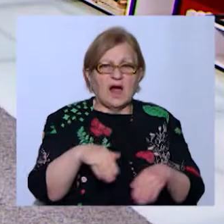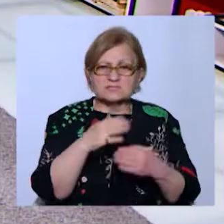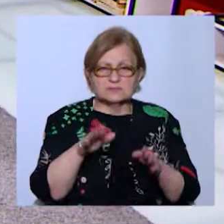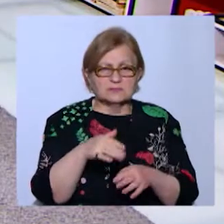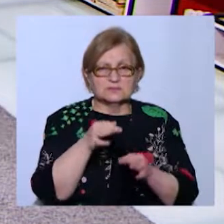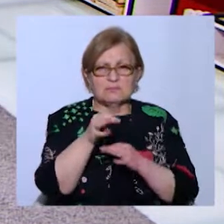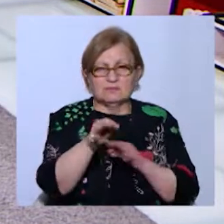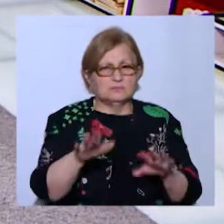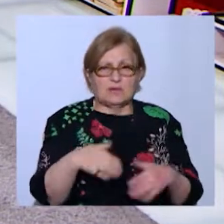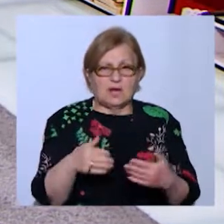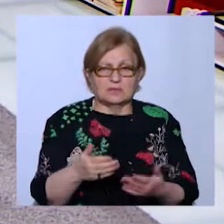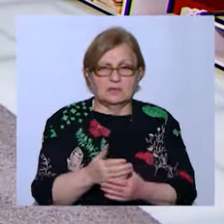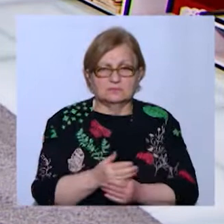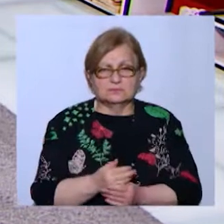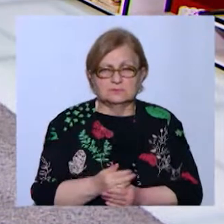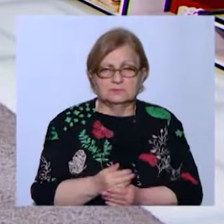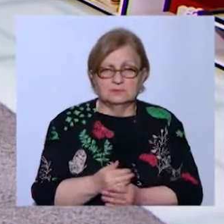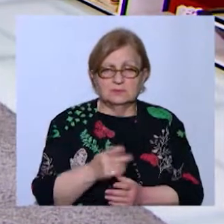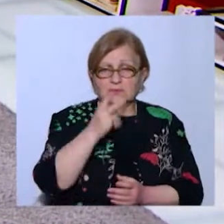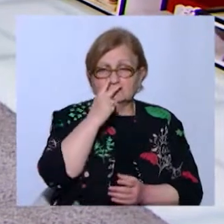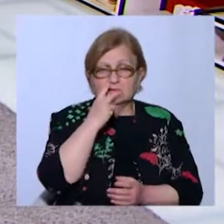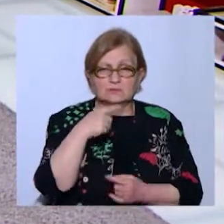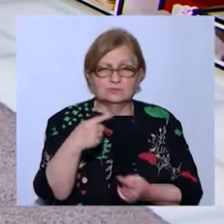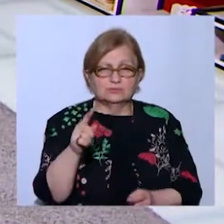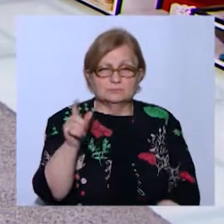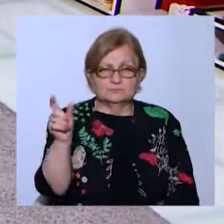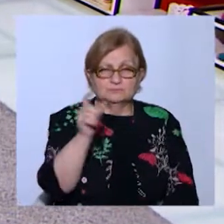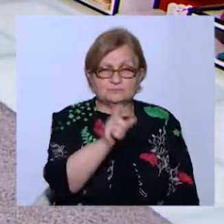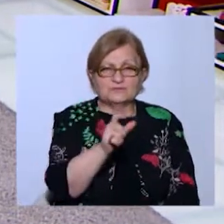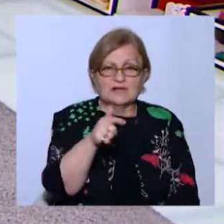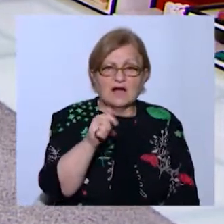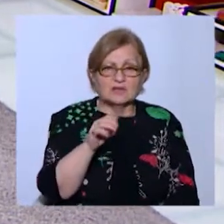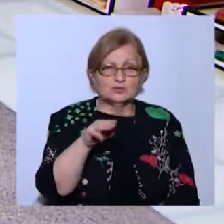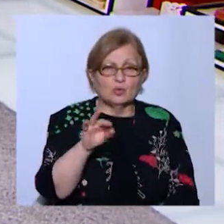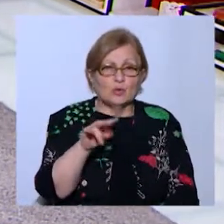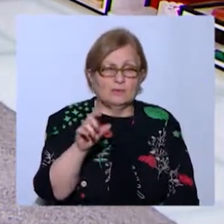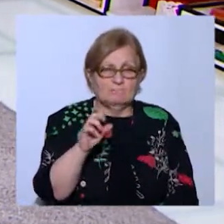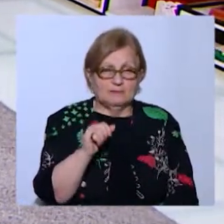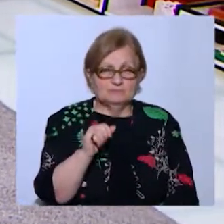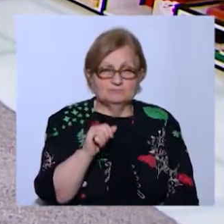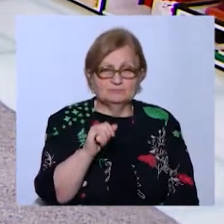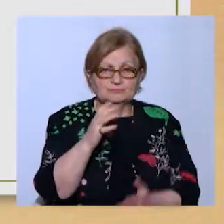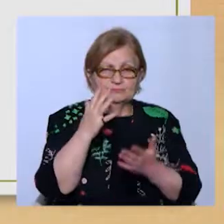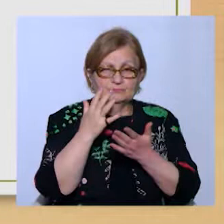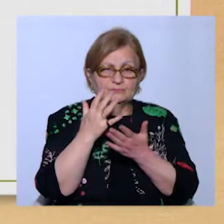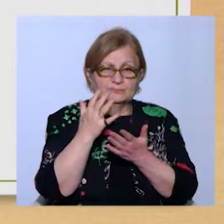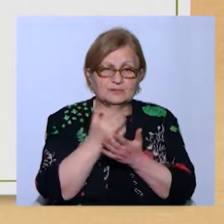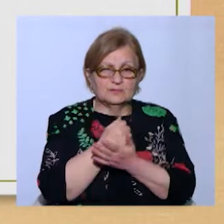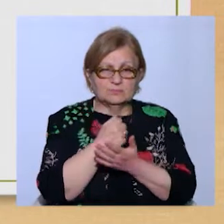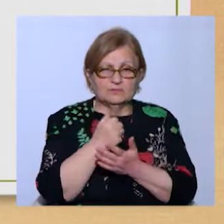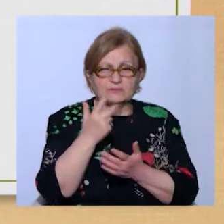ამონახსნი. მოდით ნახოთ შემდეგი ამოცანა, შემდეგი განტოლება. იპოვეთ სამი ხარისხად x -